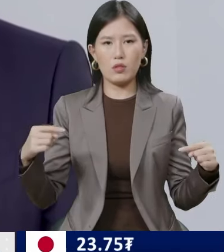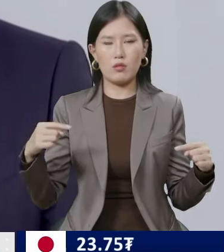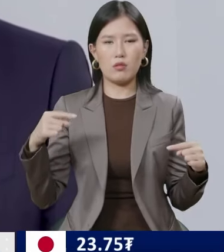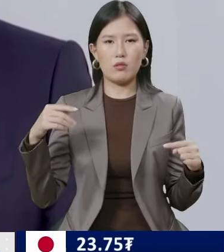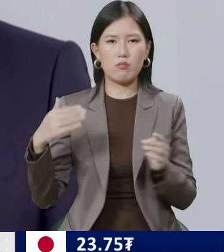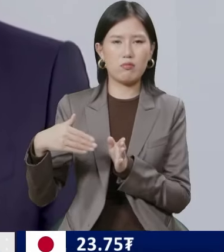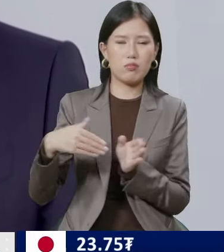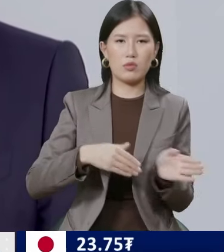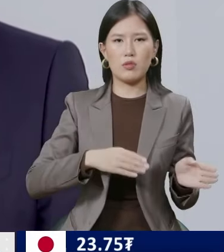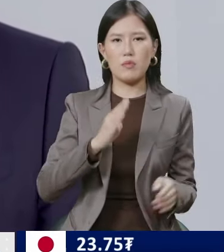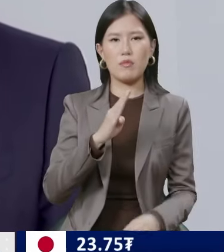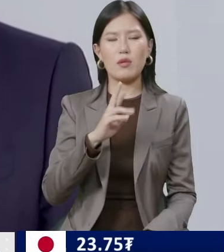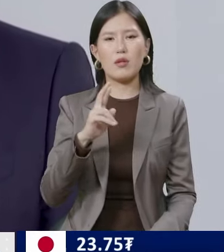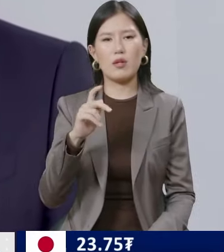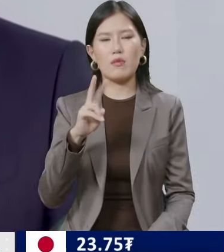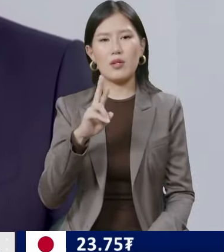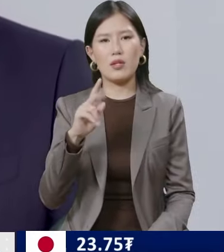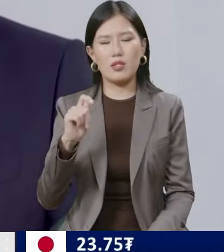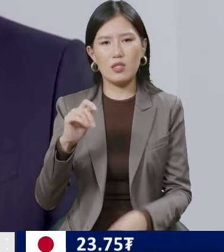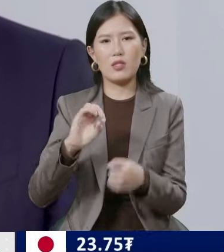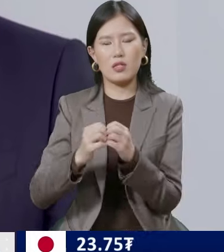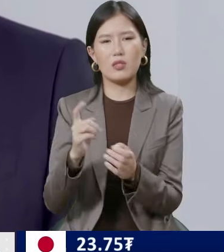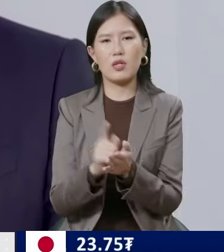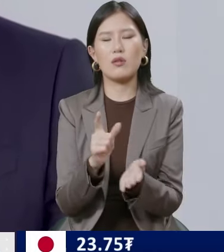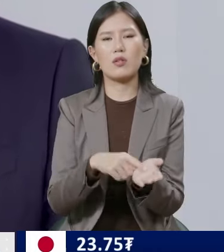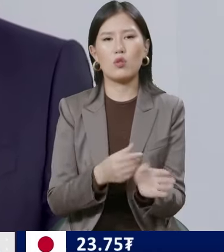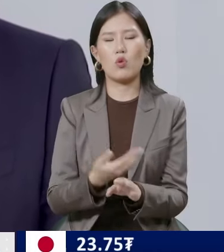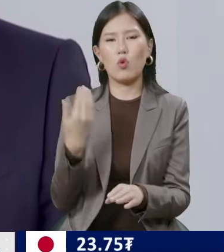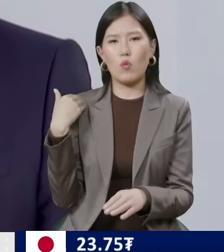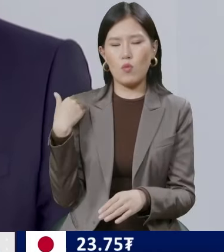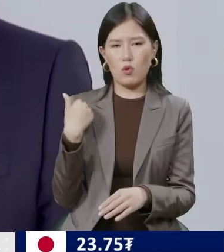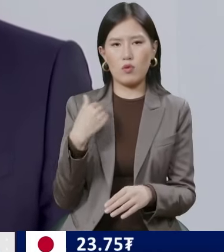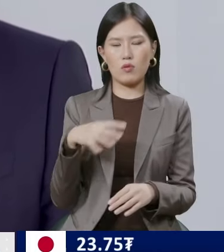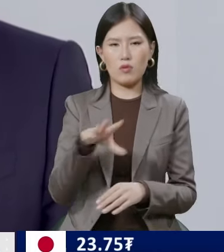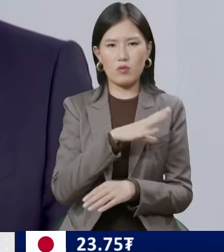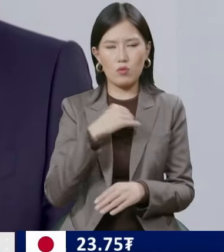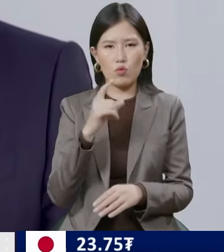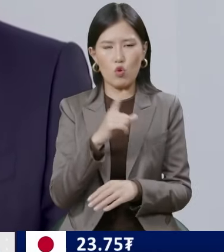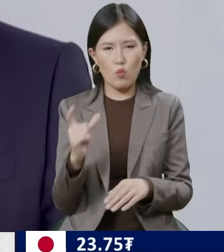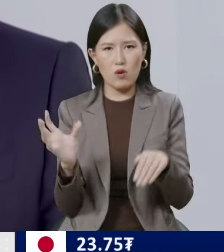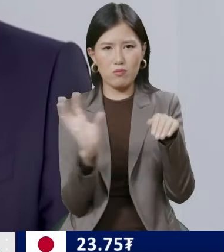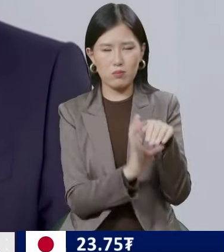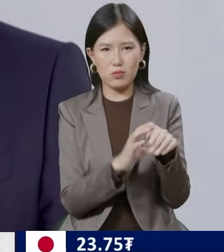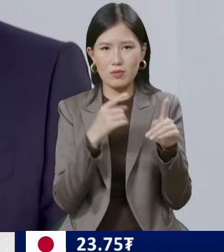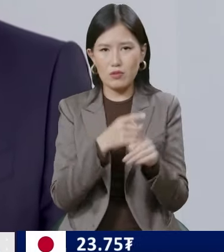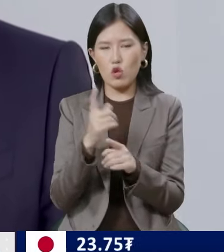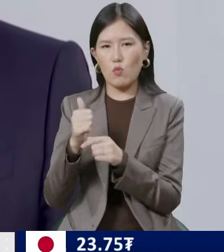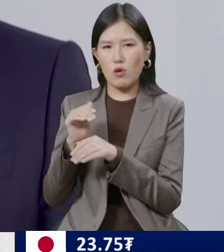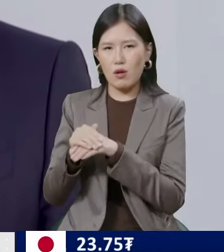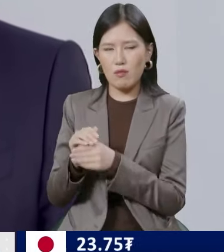өнгөрсөн жилийн нийтийн тээврийг хөгжүүлэх санд цугларсан хөрөнгө оруулалтаар энэ 10 дугаар сарын